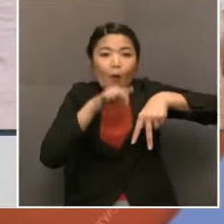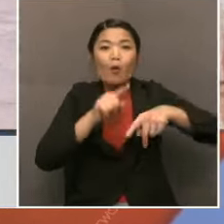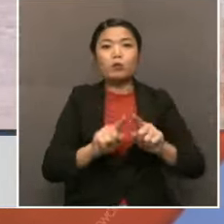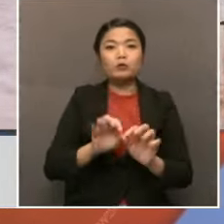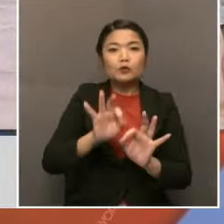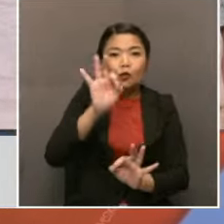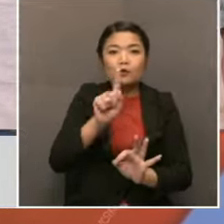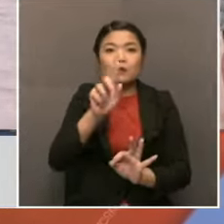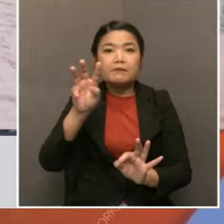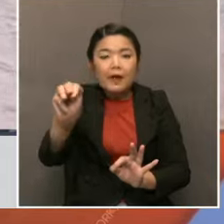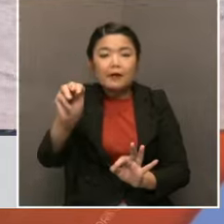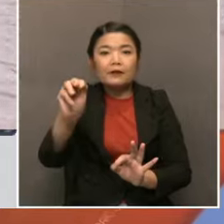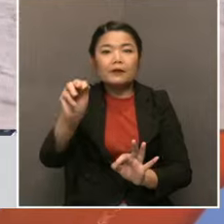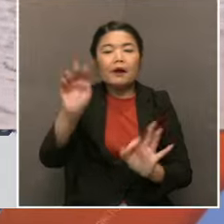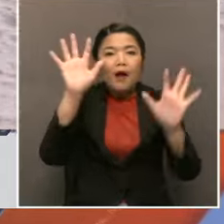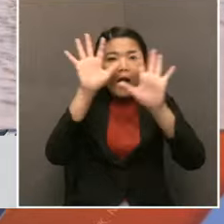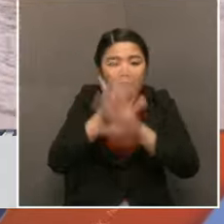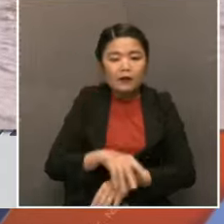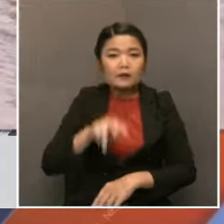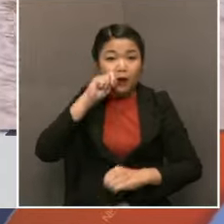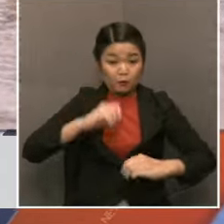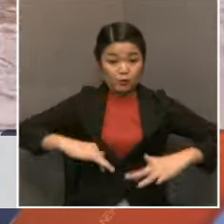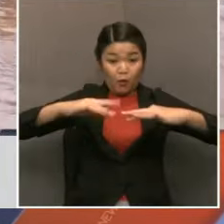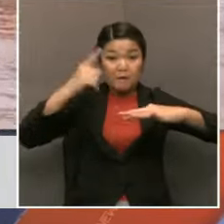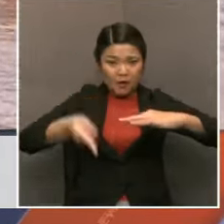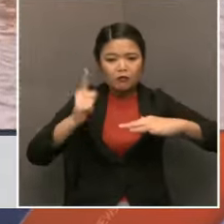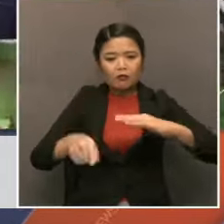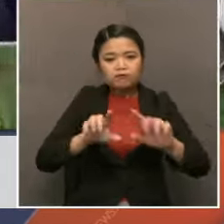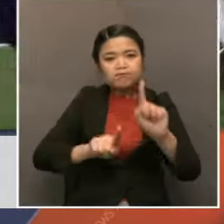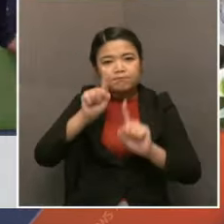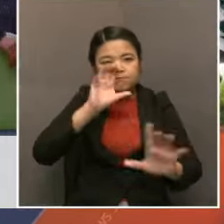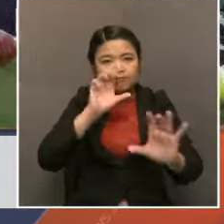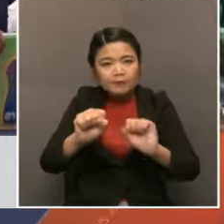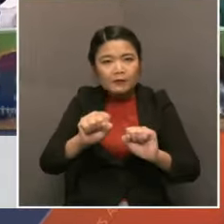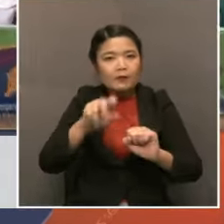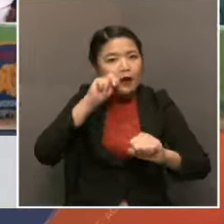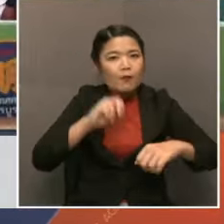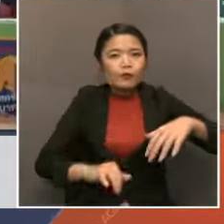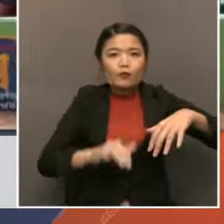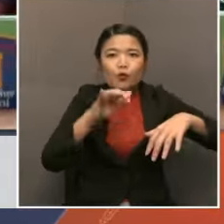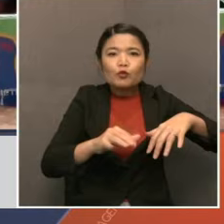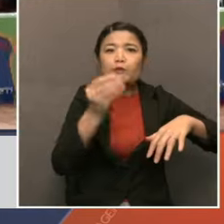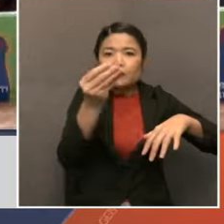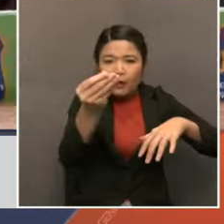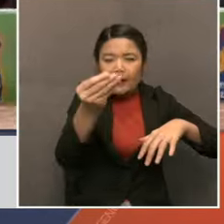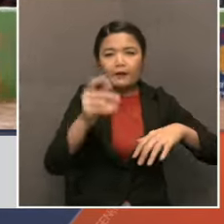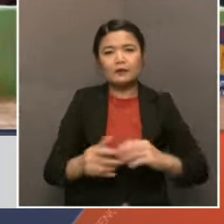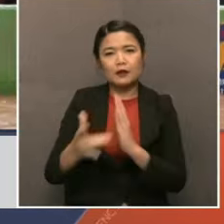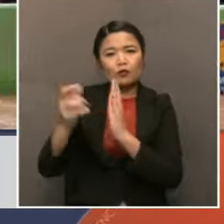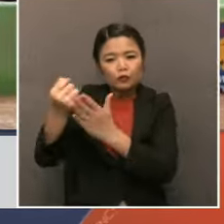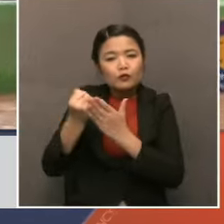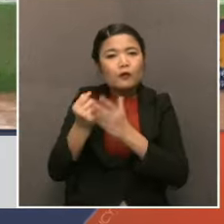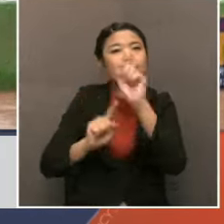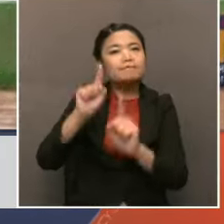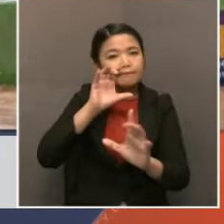งการถ้วมแล้ เราตปเมิสกกให้ได้ว่าตันี้ตันเททไร ซึมต้ใช้ฝิกียนใการทจะพัดก ritieren จำลตอนนี้เพิ่มขึนคร